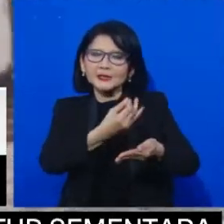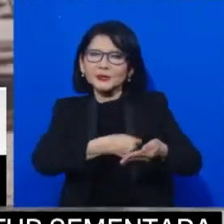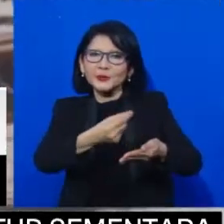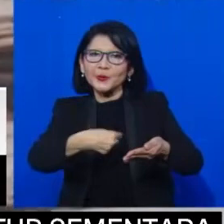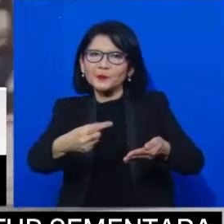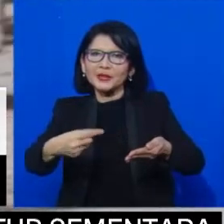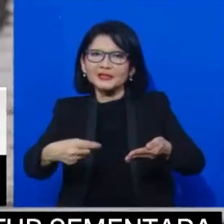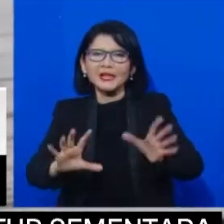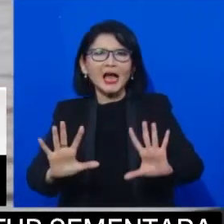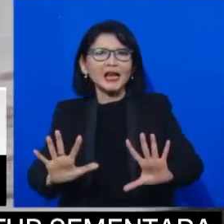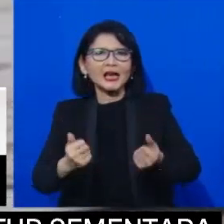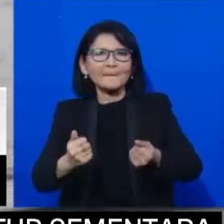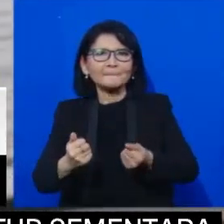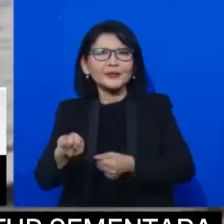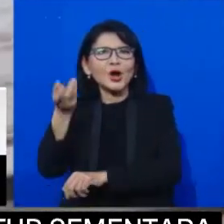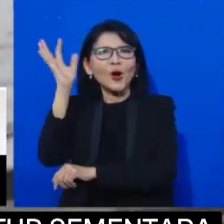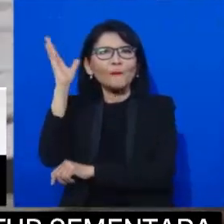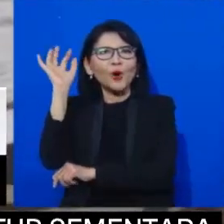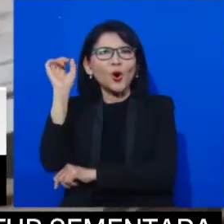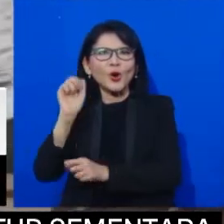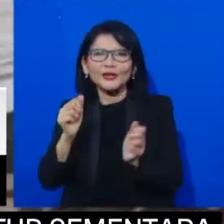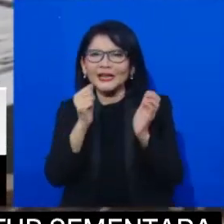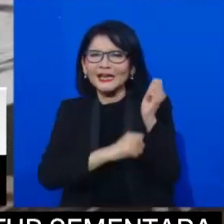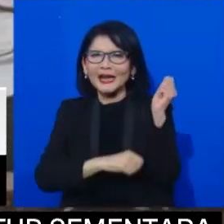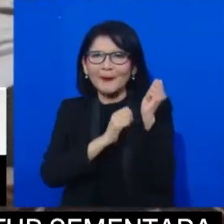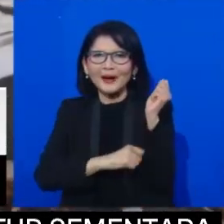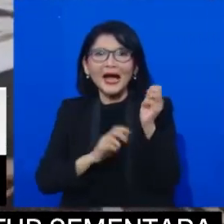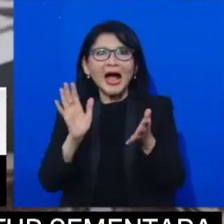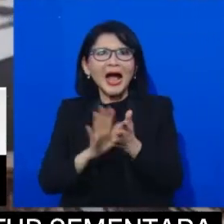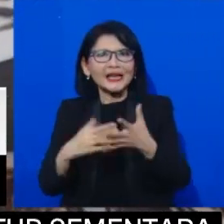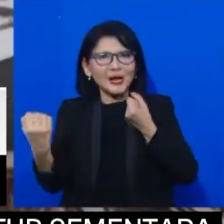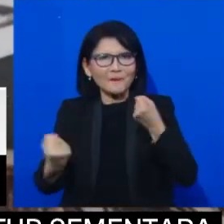pantai lengkap dengan pohon kelapa dan mobil seperti ini.